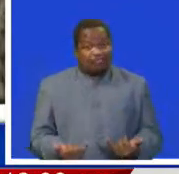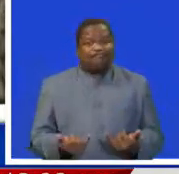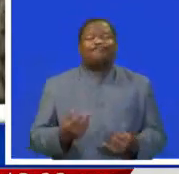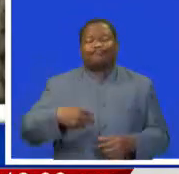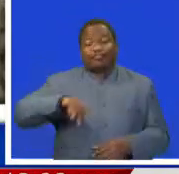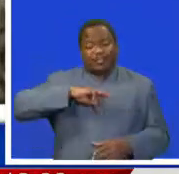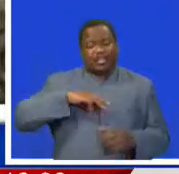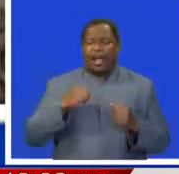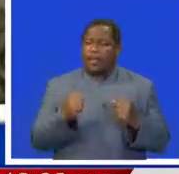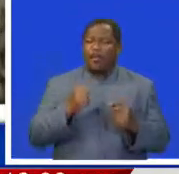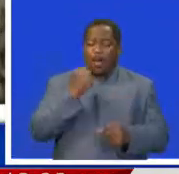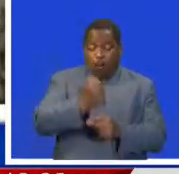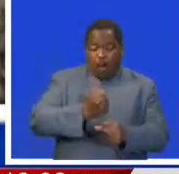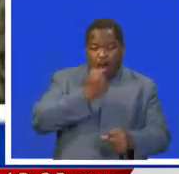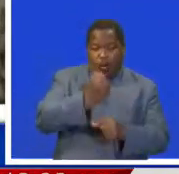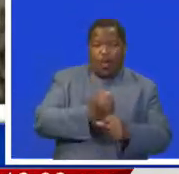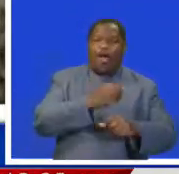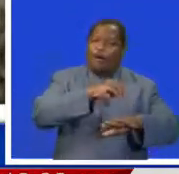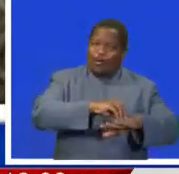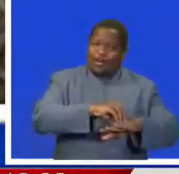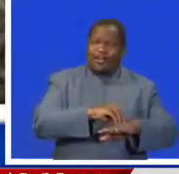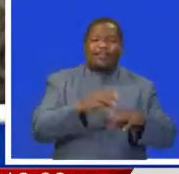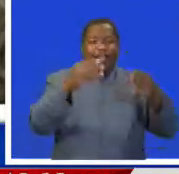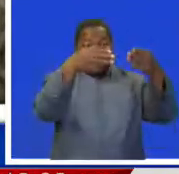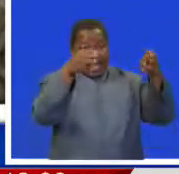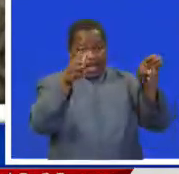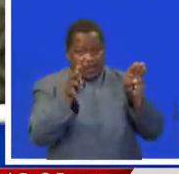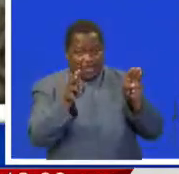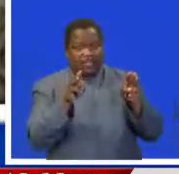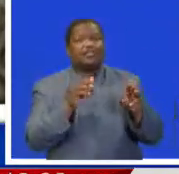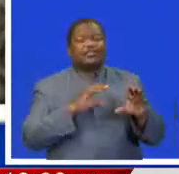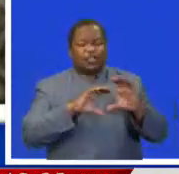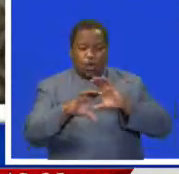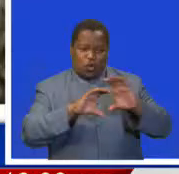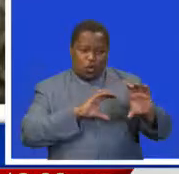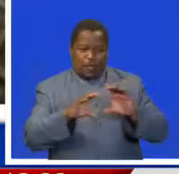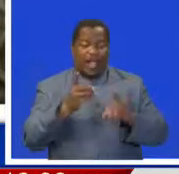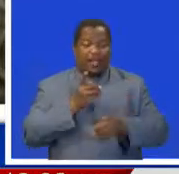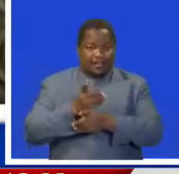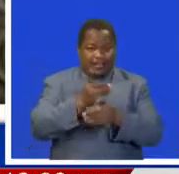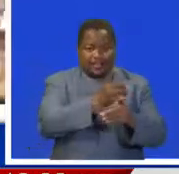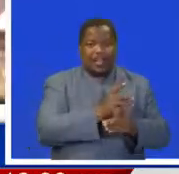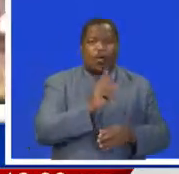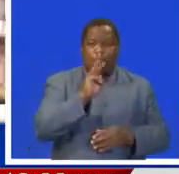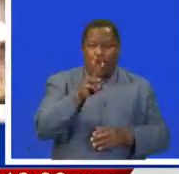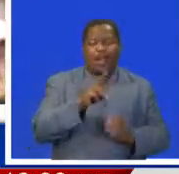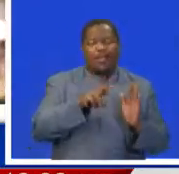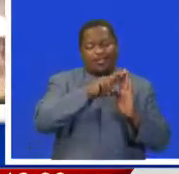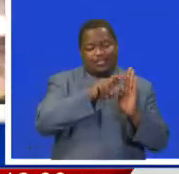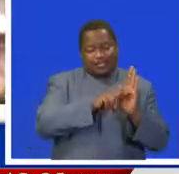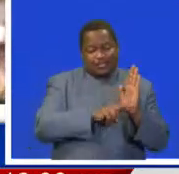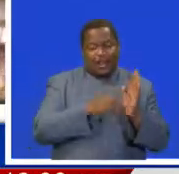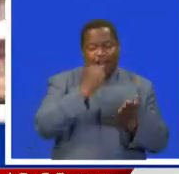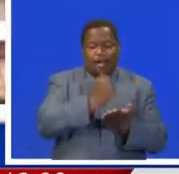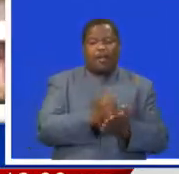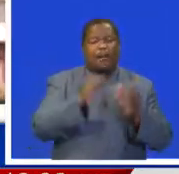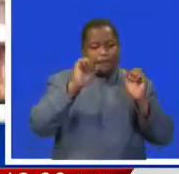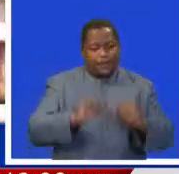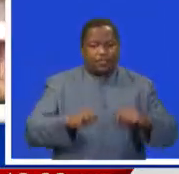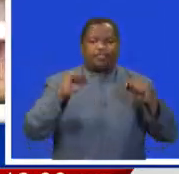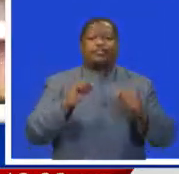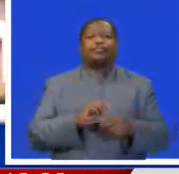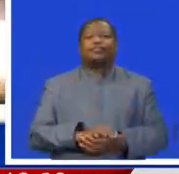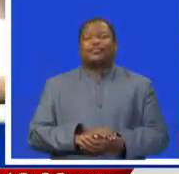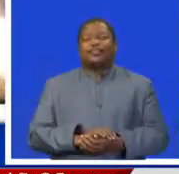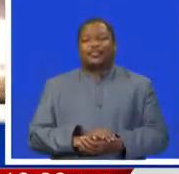siwaphasisa njani la ma-regulations kube sesiyaqala-ke siyasebenza. Alo walo msebenzi uchazile ukuthi kulo